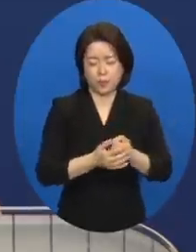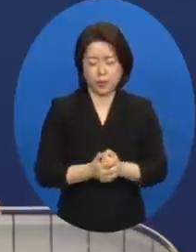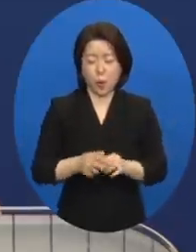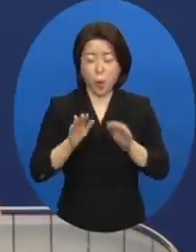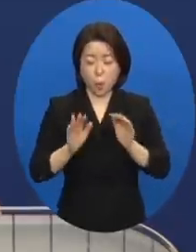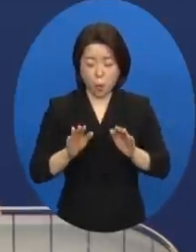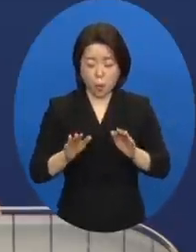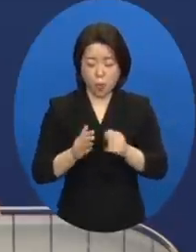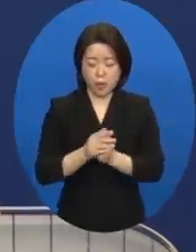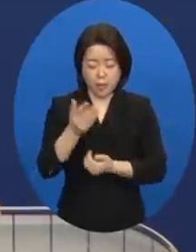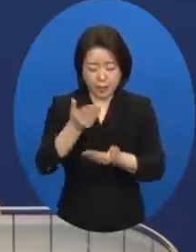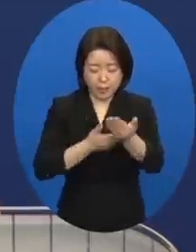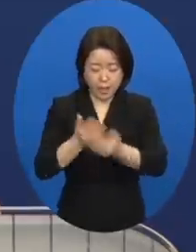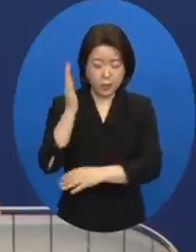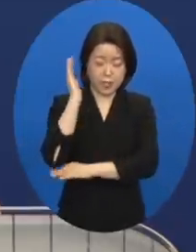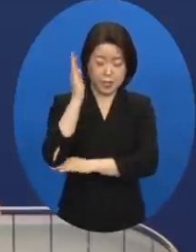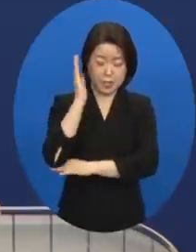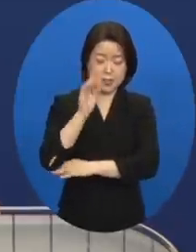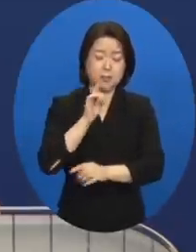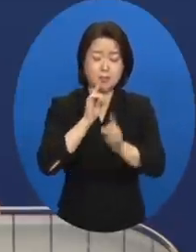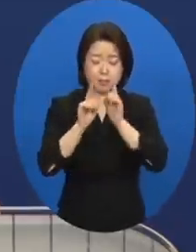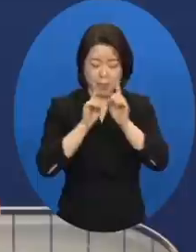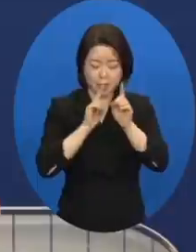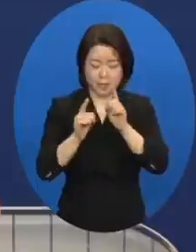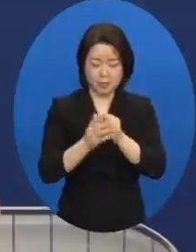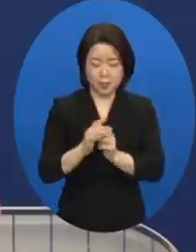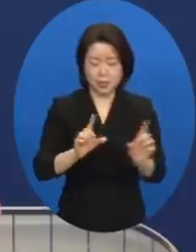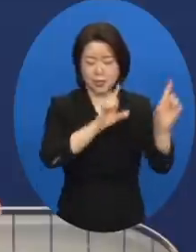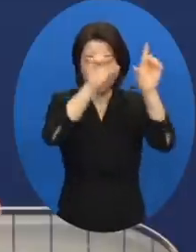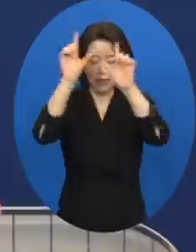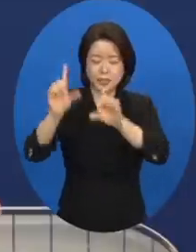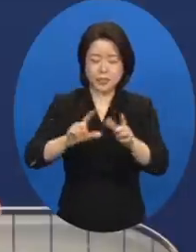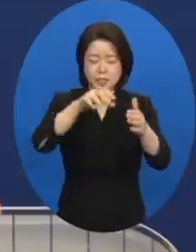오늘 나는 이 말씀이 삶의